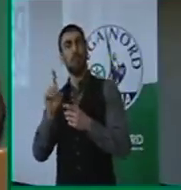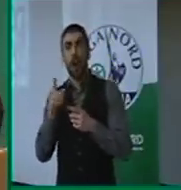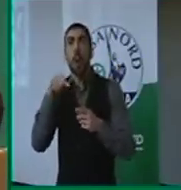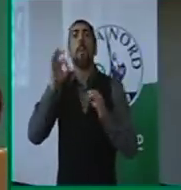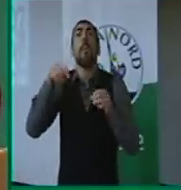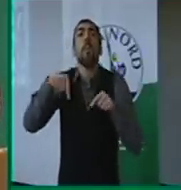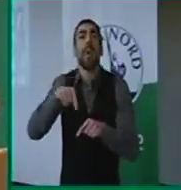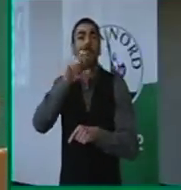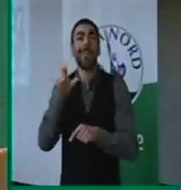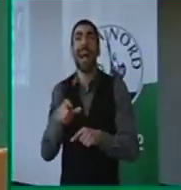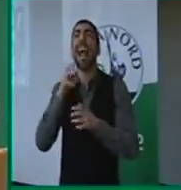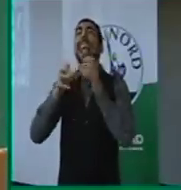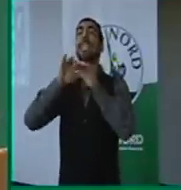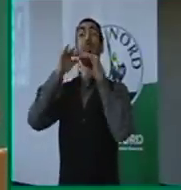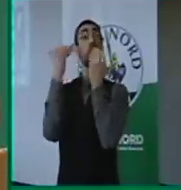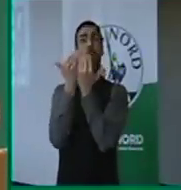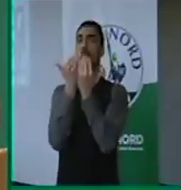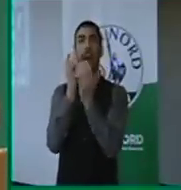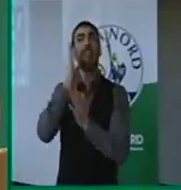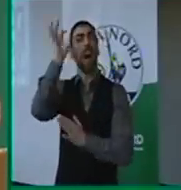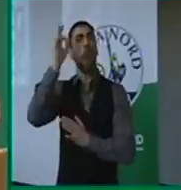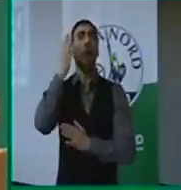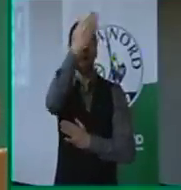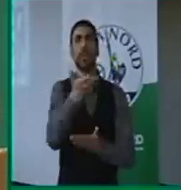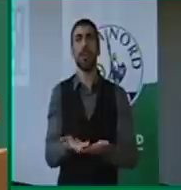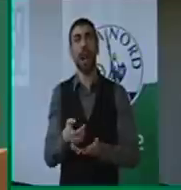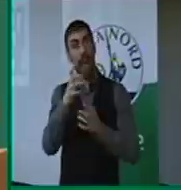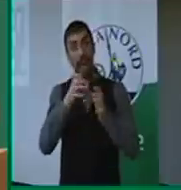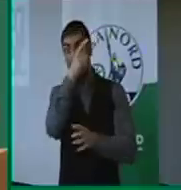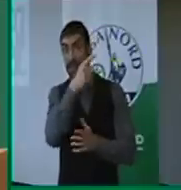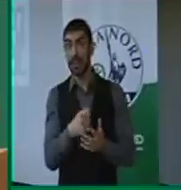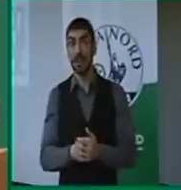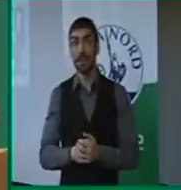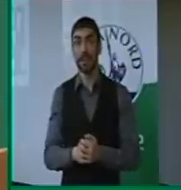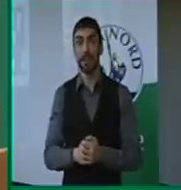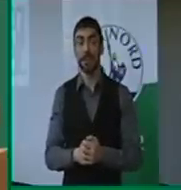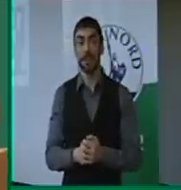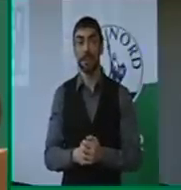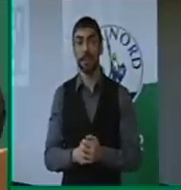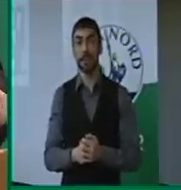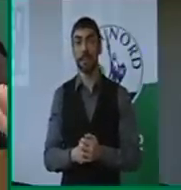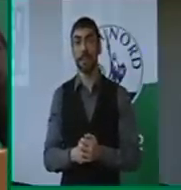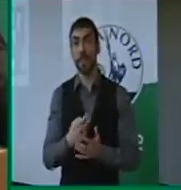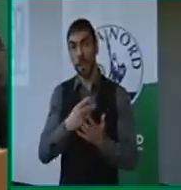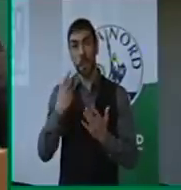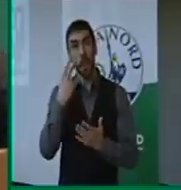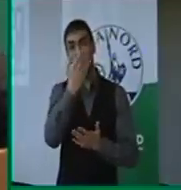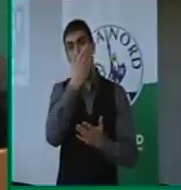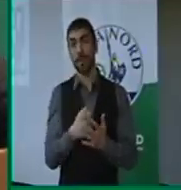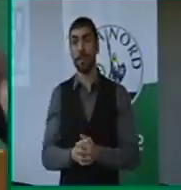qua non c'è la crisi mondiale andate a Londra a vedere se sono in crisi eh andate